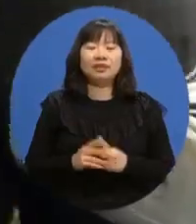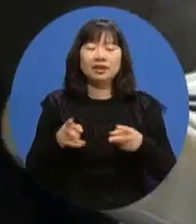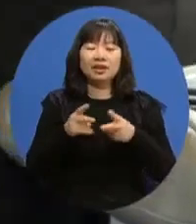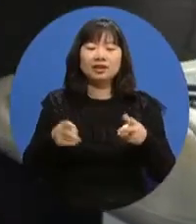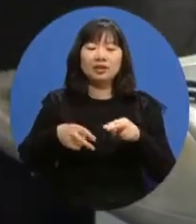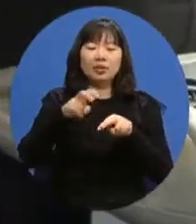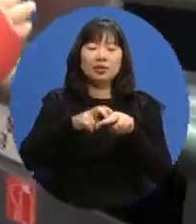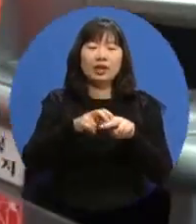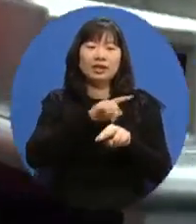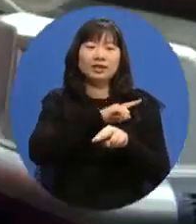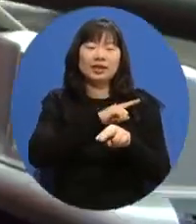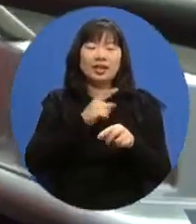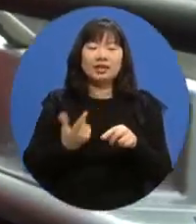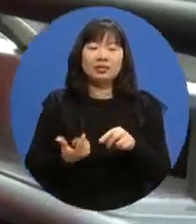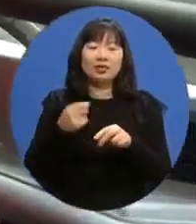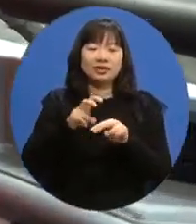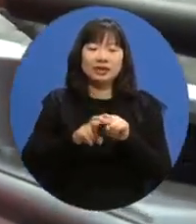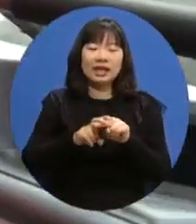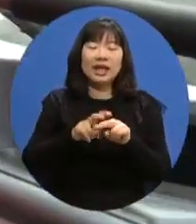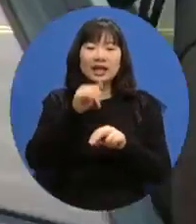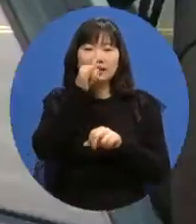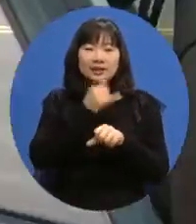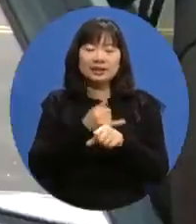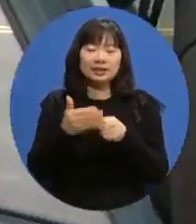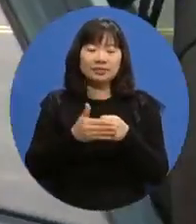2층으로 올라가 제일 앞에 자리를 잡으니